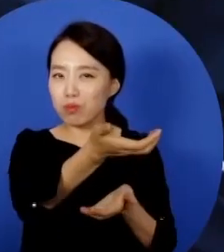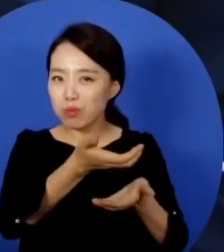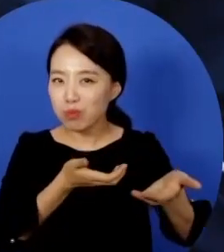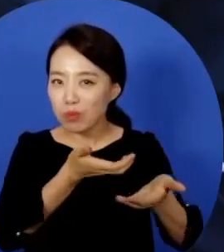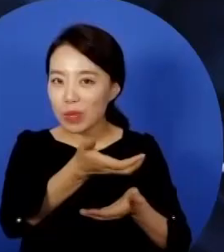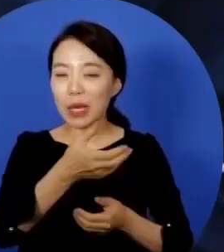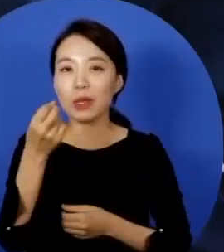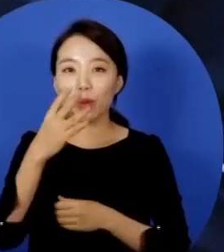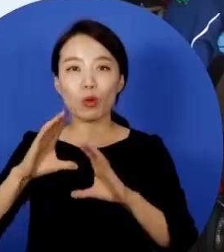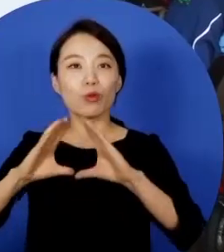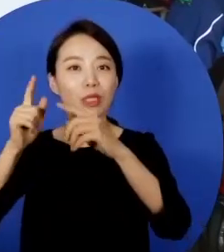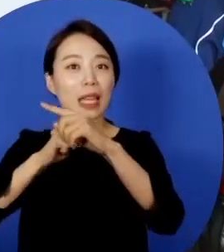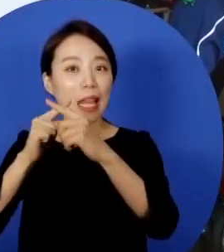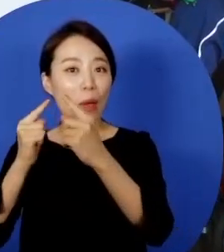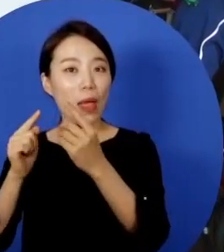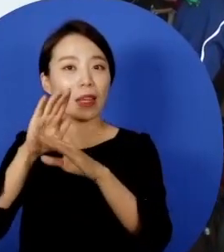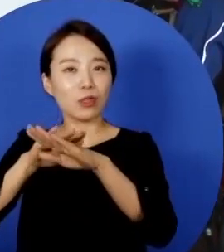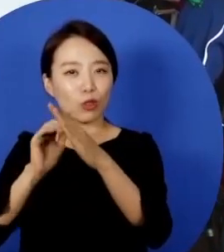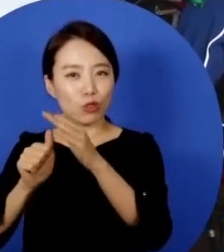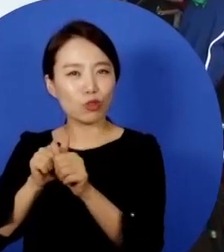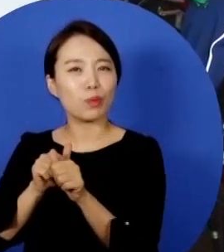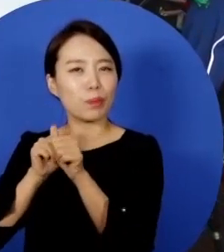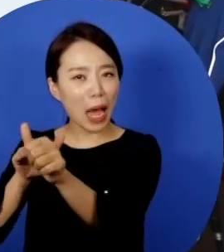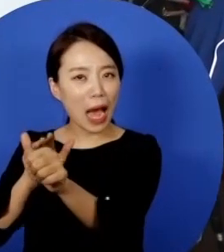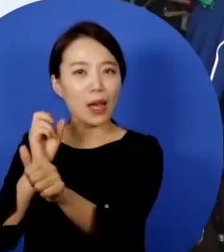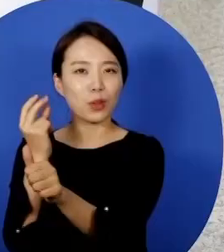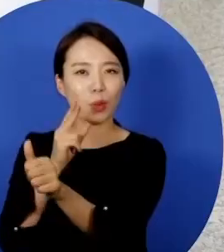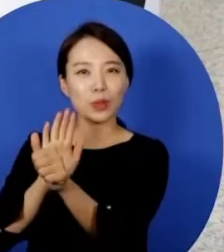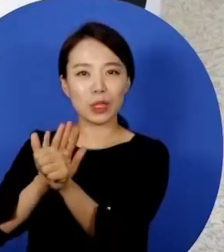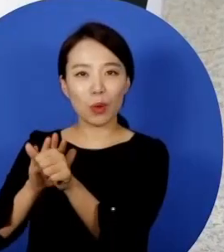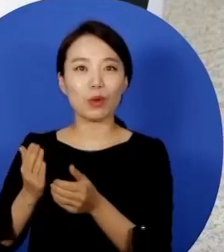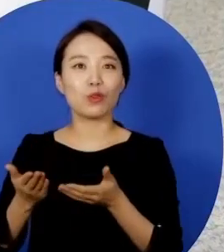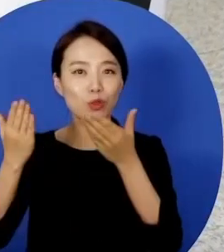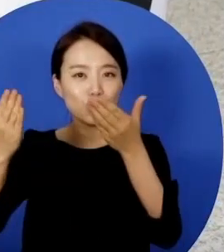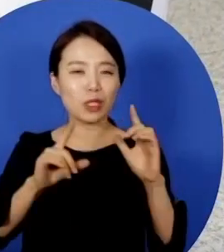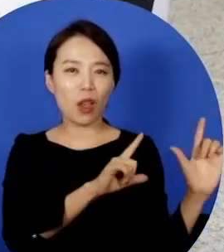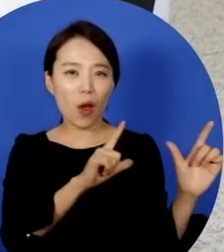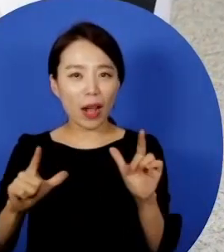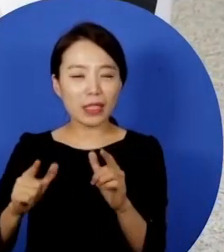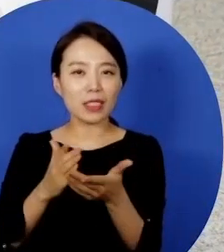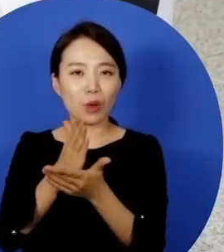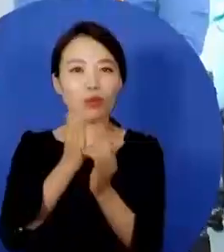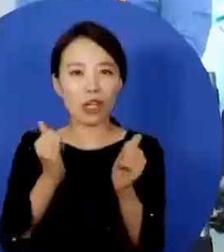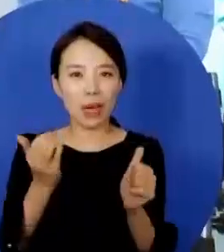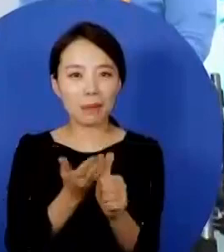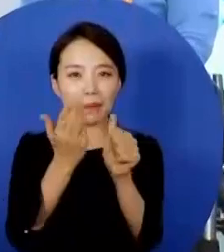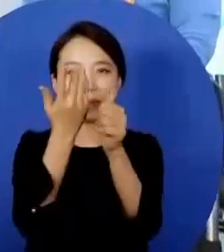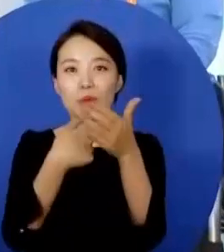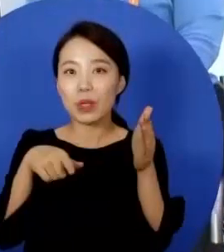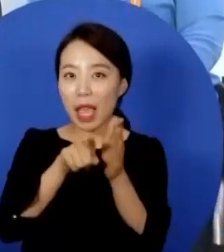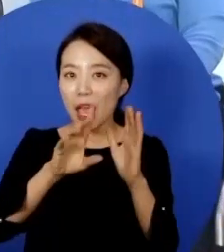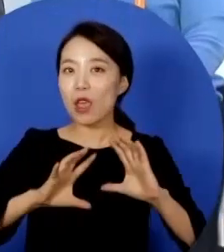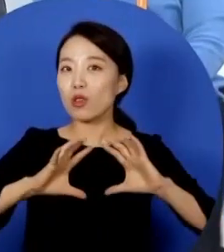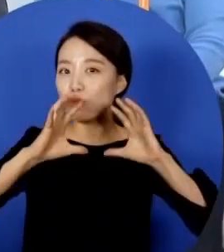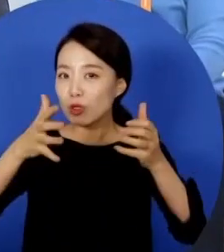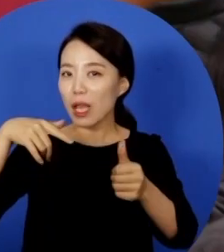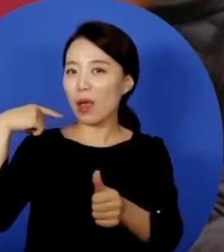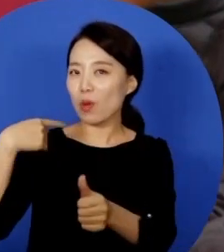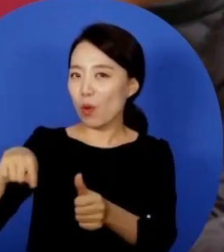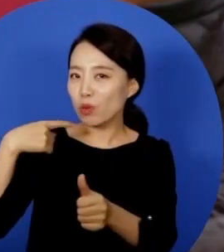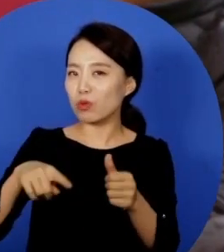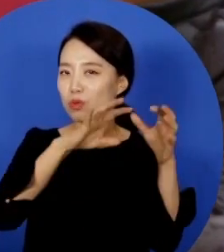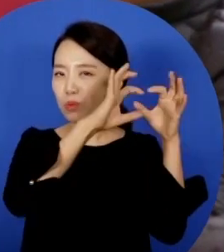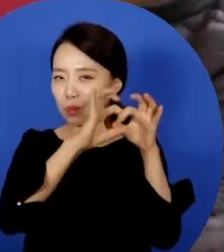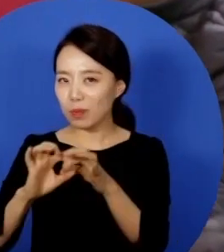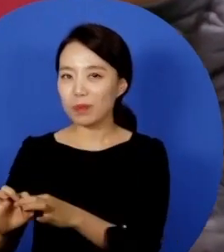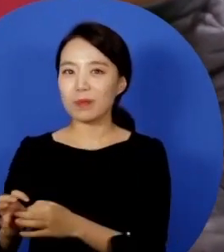강화하고 국제대회 선수단 파견과 지원을 아우르는 글로벌 전문가 양성을 위해 국제 워크숍과